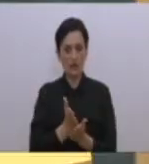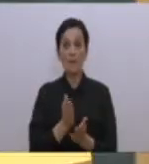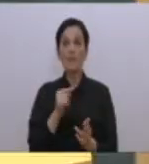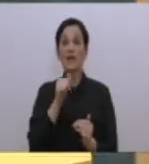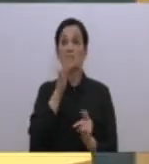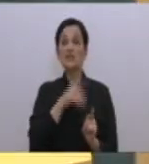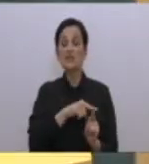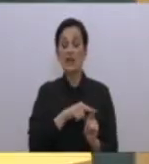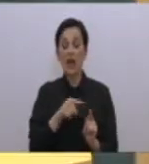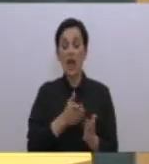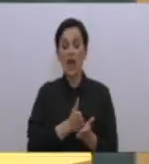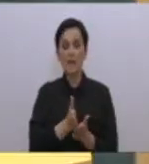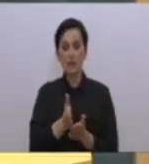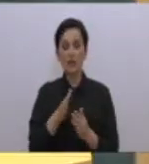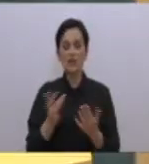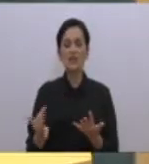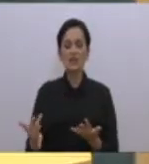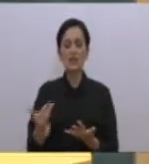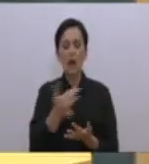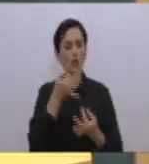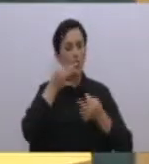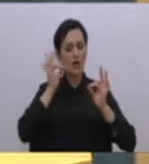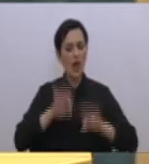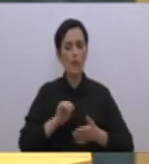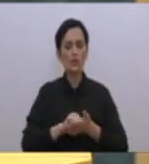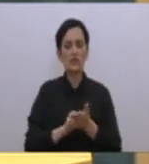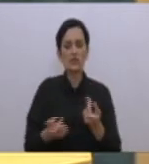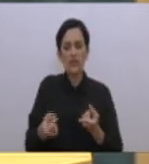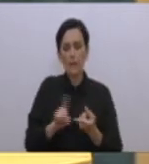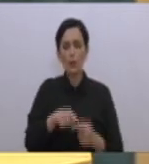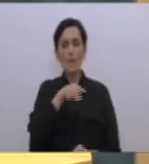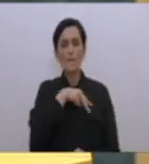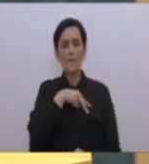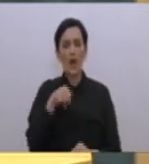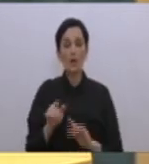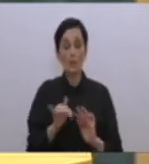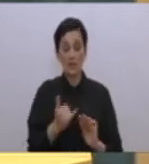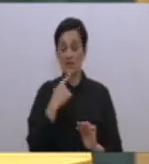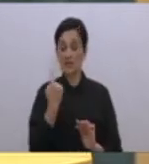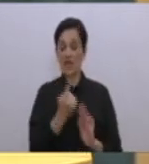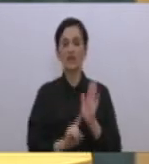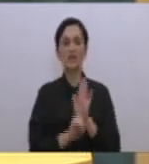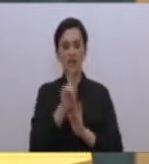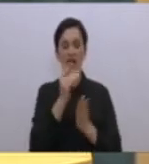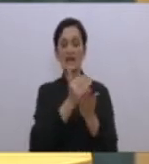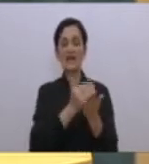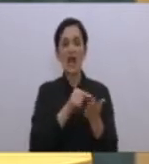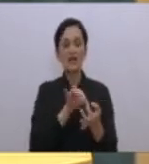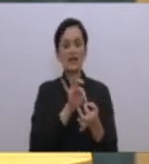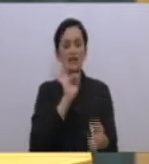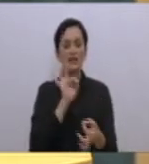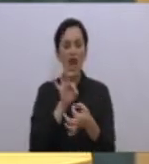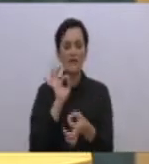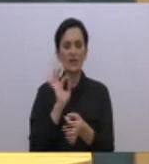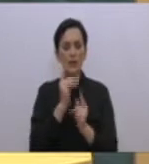წლების განმავლობაში დაგროვილი გამოცდილების საფუძველზე პარლამენტი მიმდინარე წელს დაიწყებს რეგლამენტის დახვეწაზე